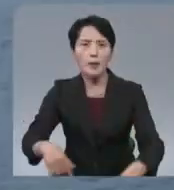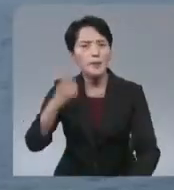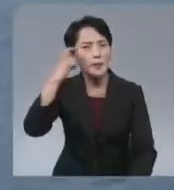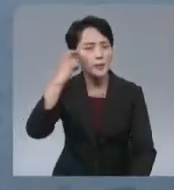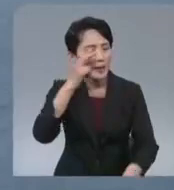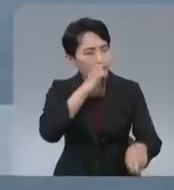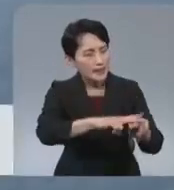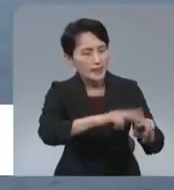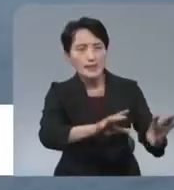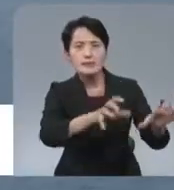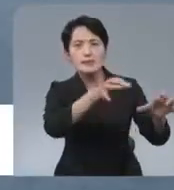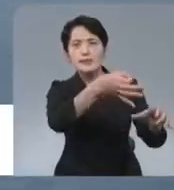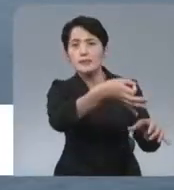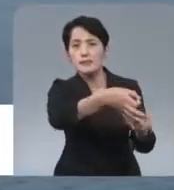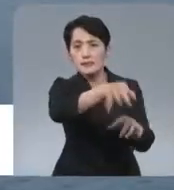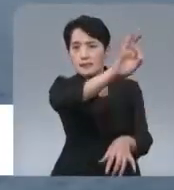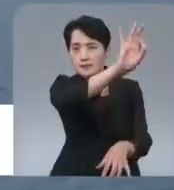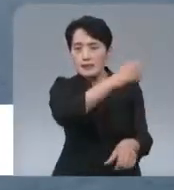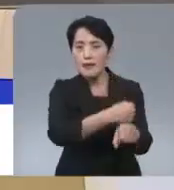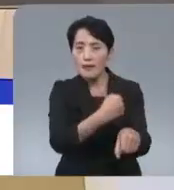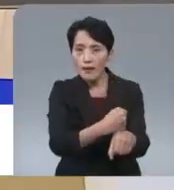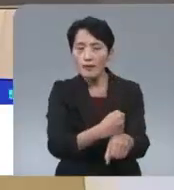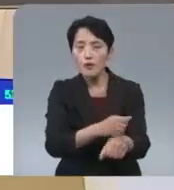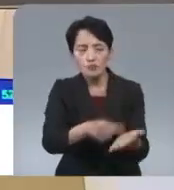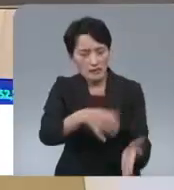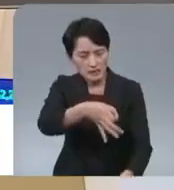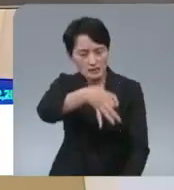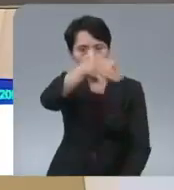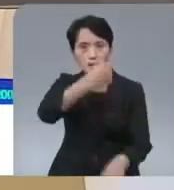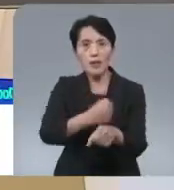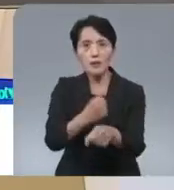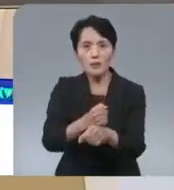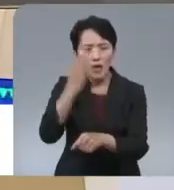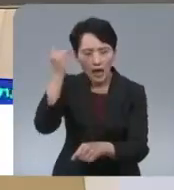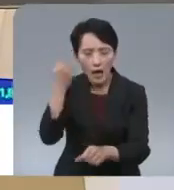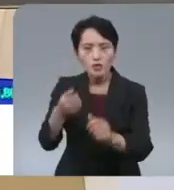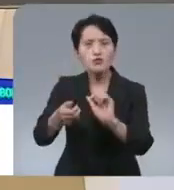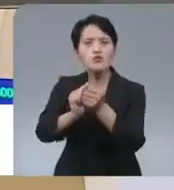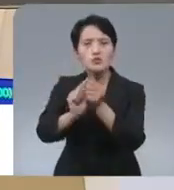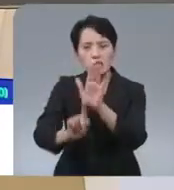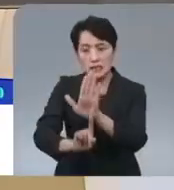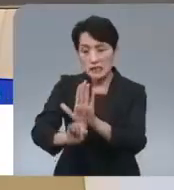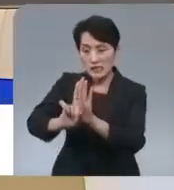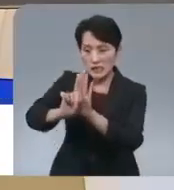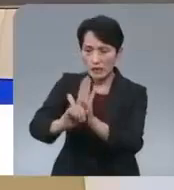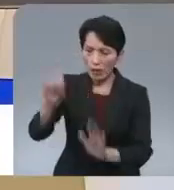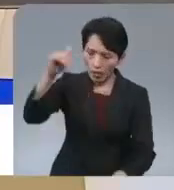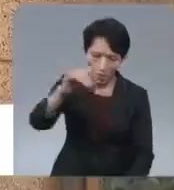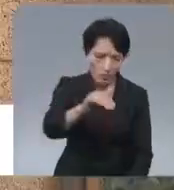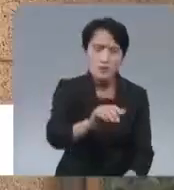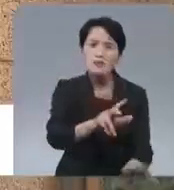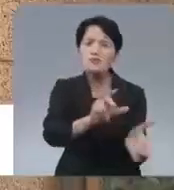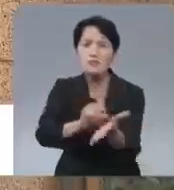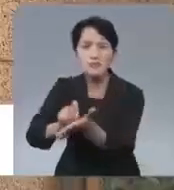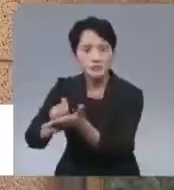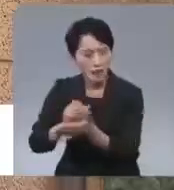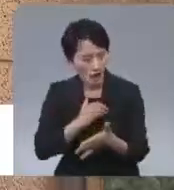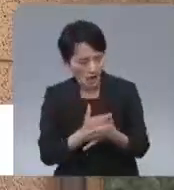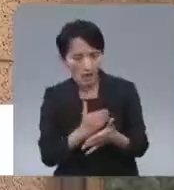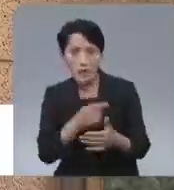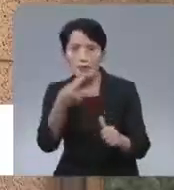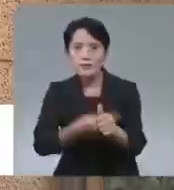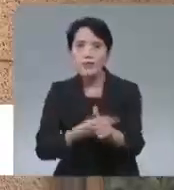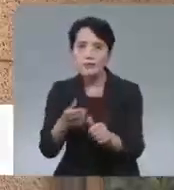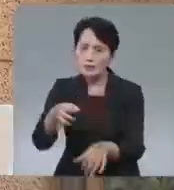процента это стало первым повышением с ноября 18 года в прошлом году ставка снижалась дважды в марте и